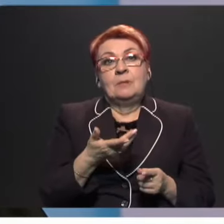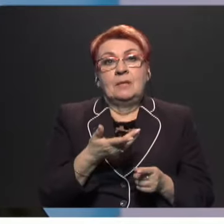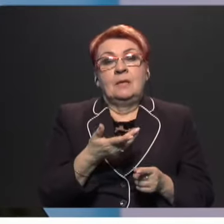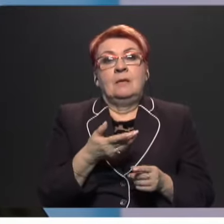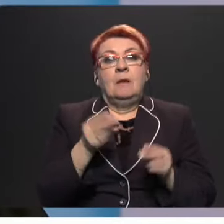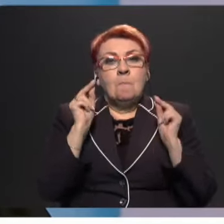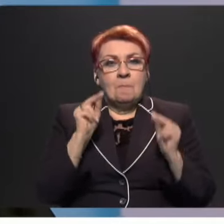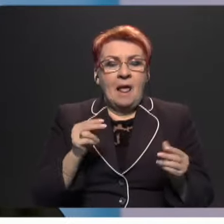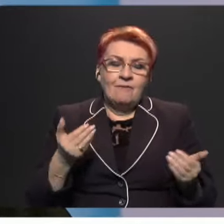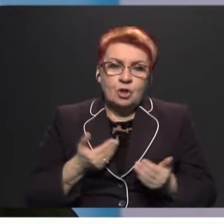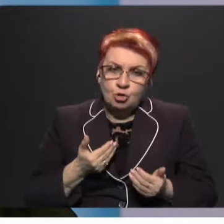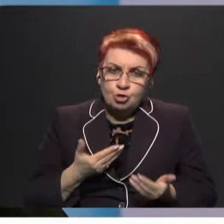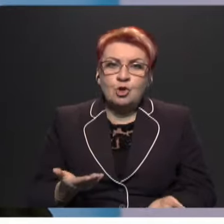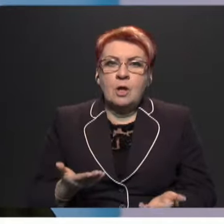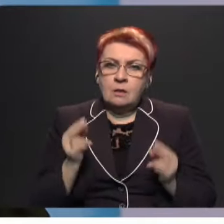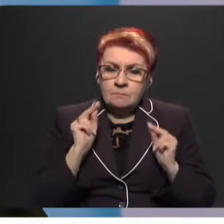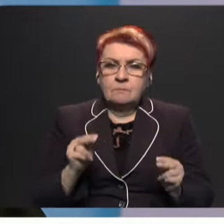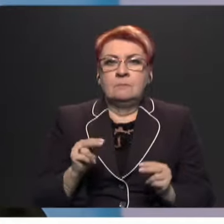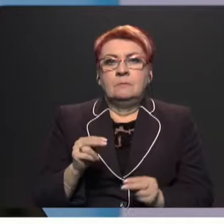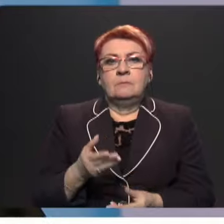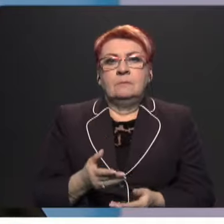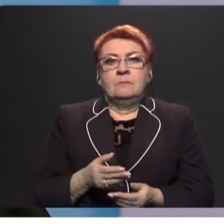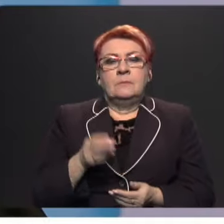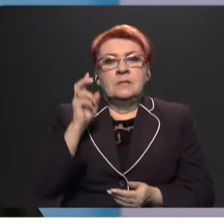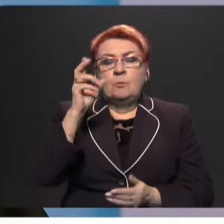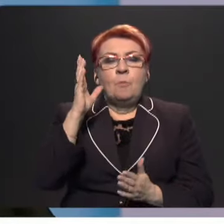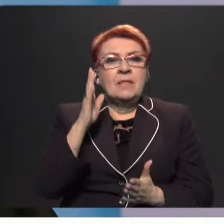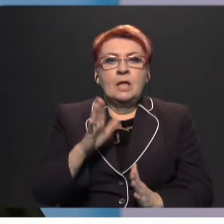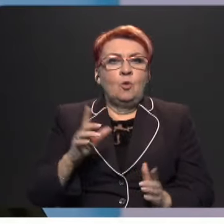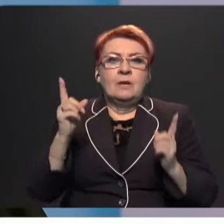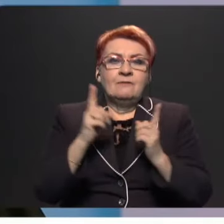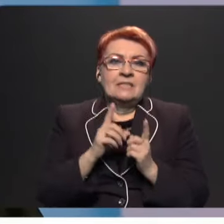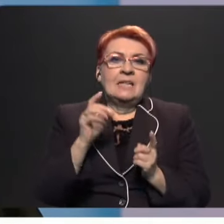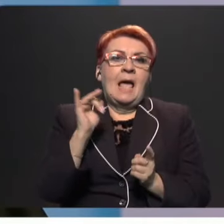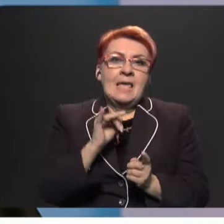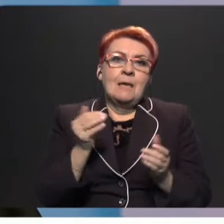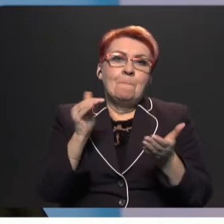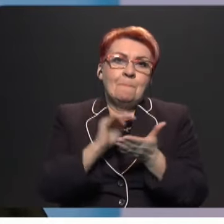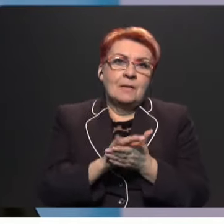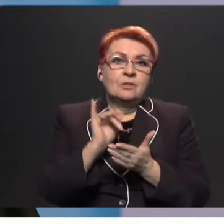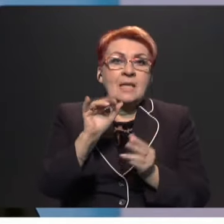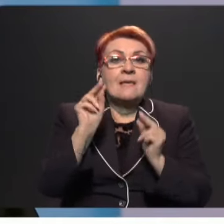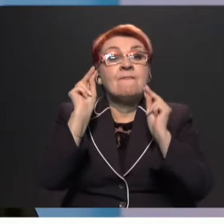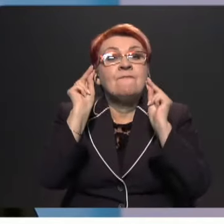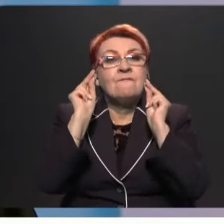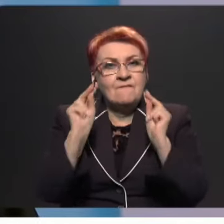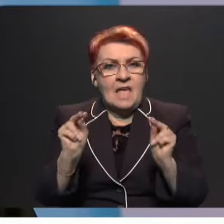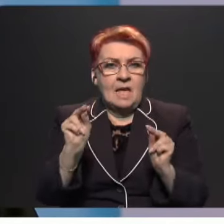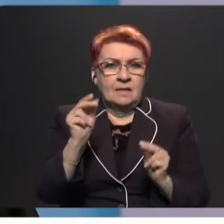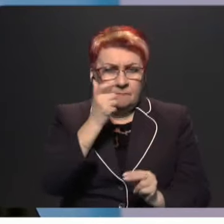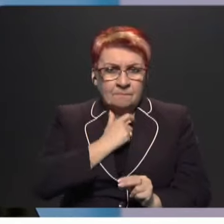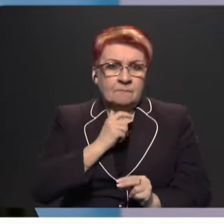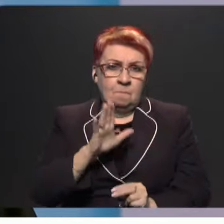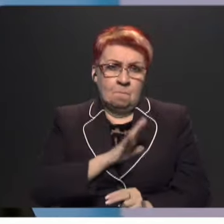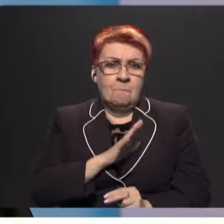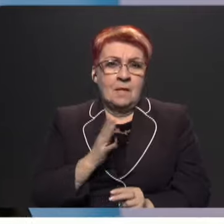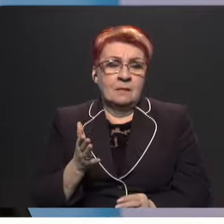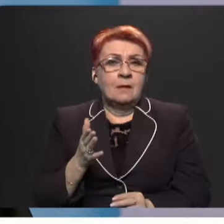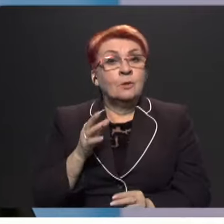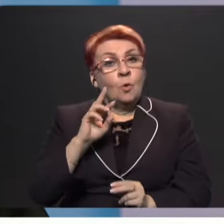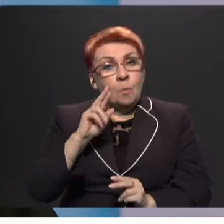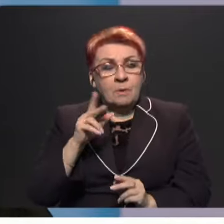жил праведно, если бы ты с Богом не только встретился, но и познакомился и хранил ему верность, то все бы эти проблемы бы обошли